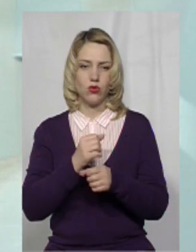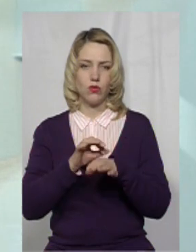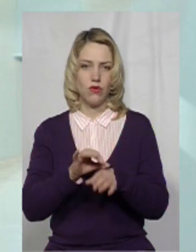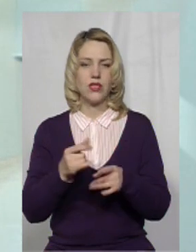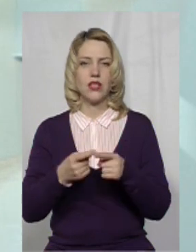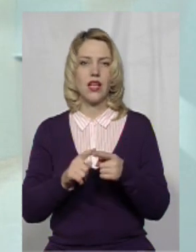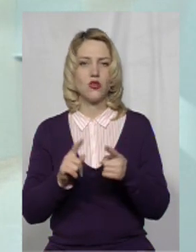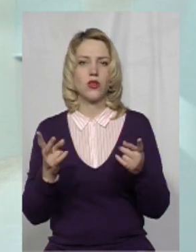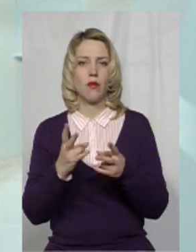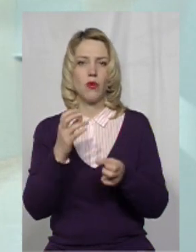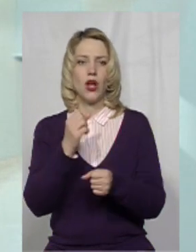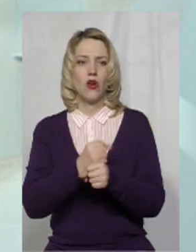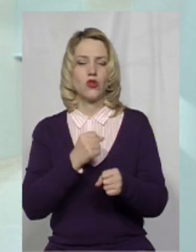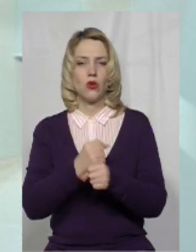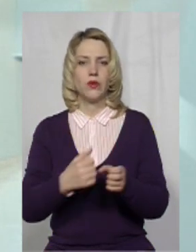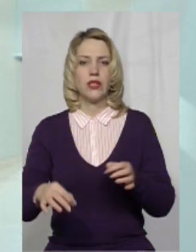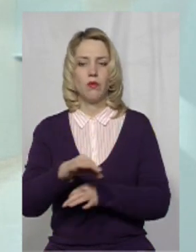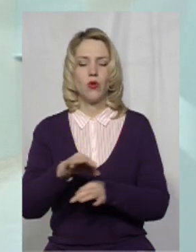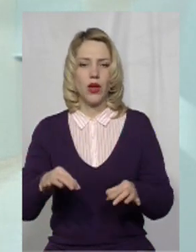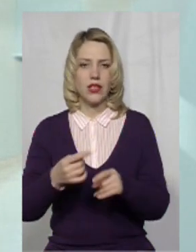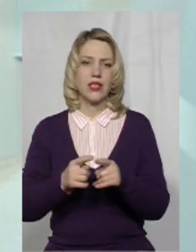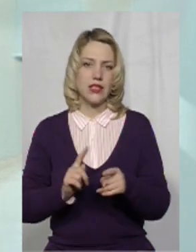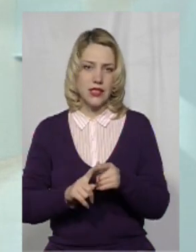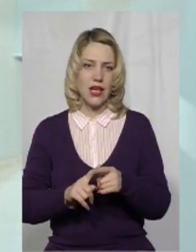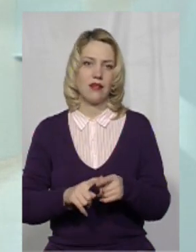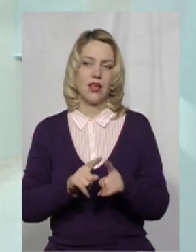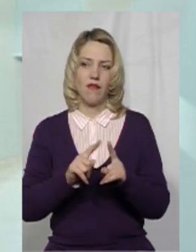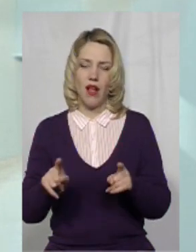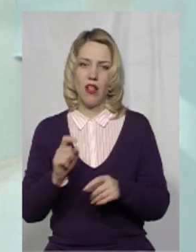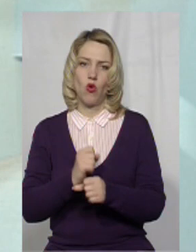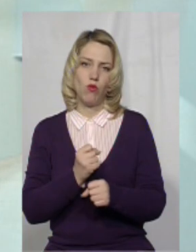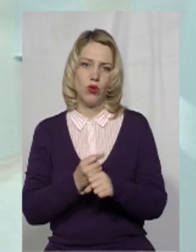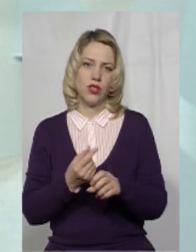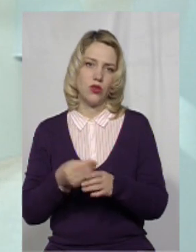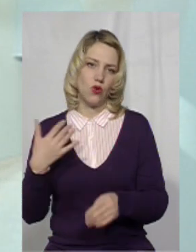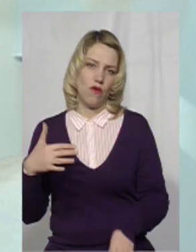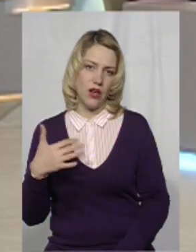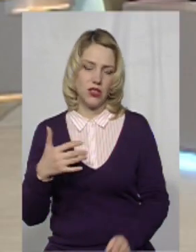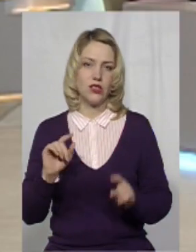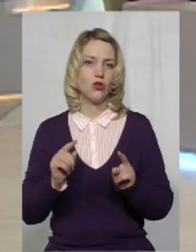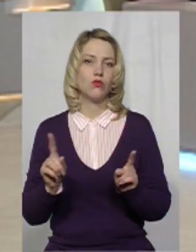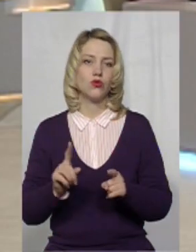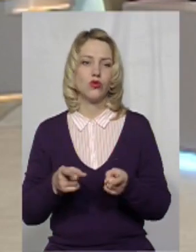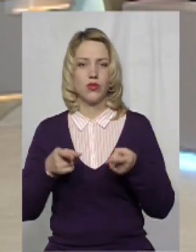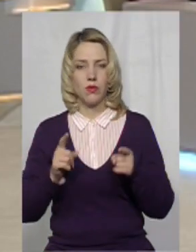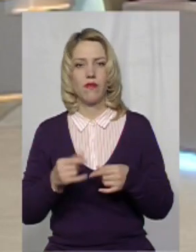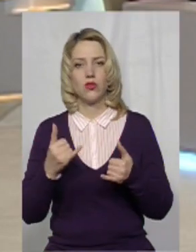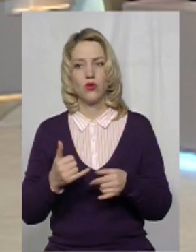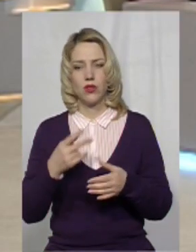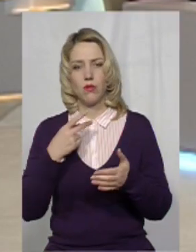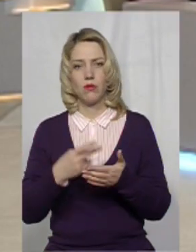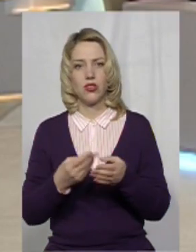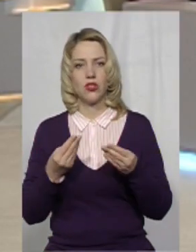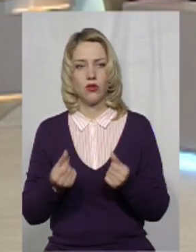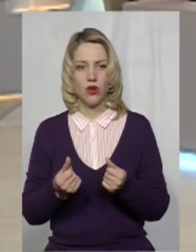для початку ще розробити проект. Це досить тривала робота і вона досить дороговартісна. Тому що, справді, сьогодні є вже